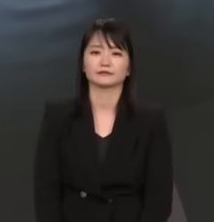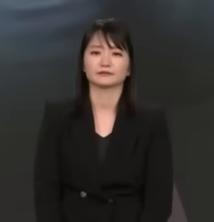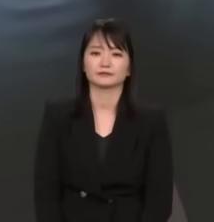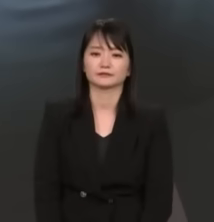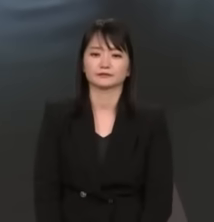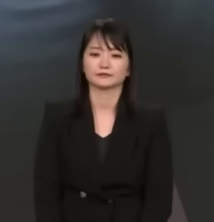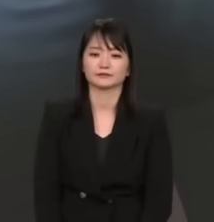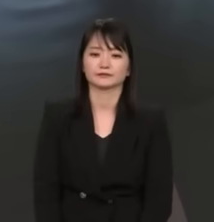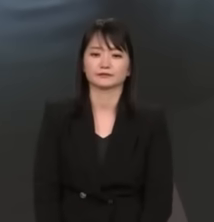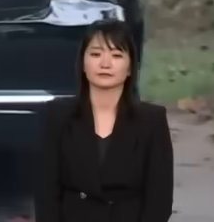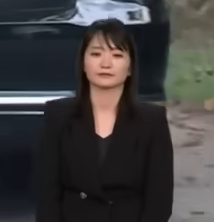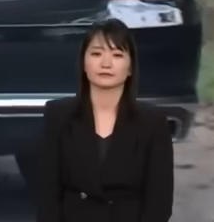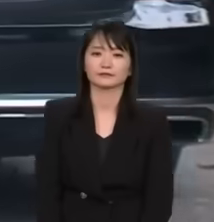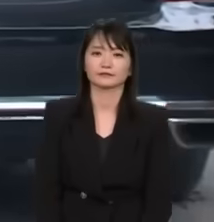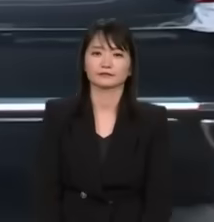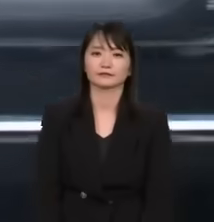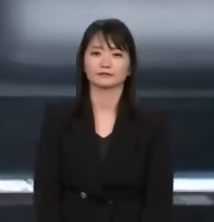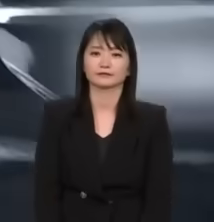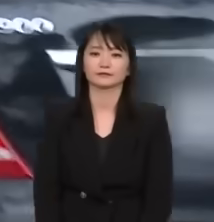보도합니다.